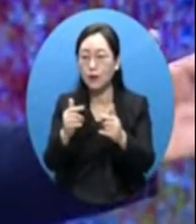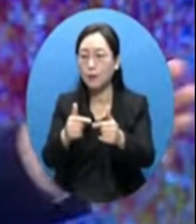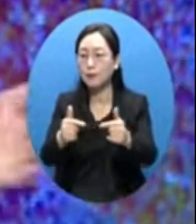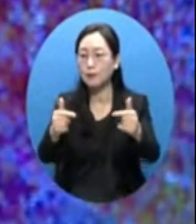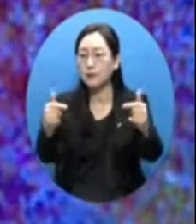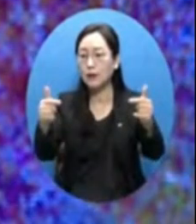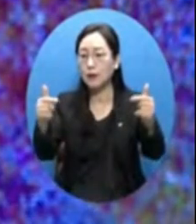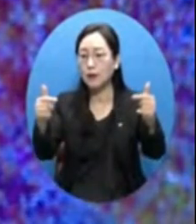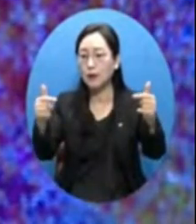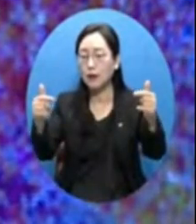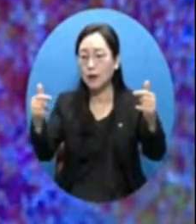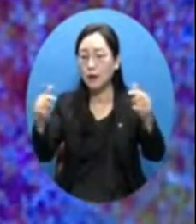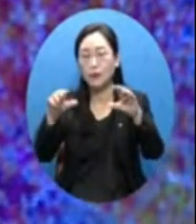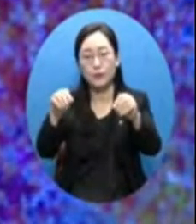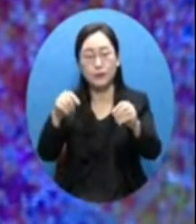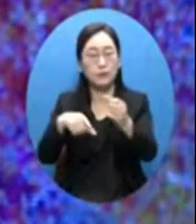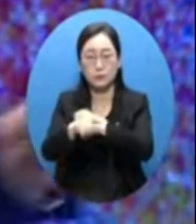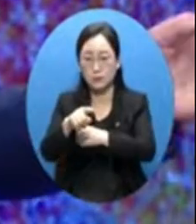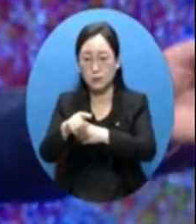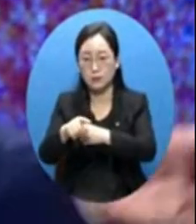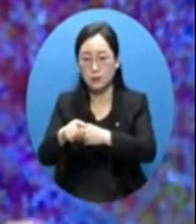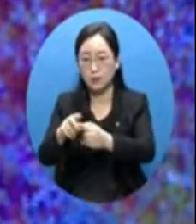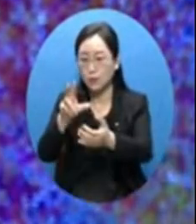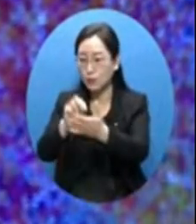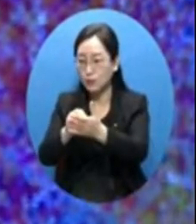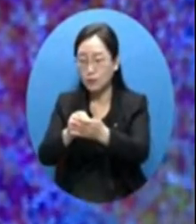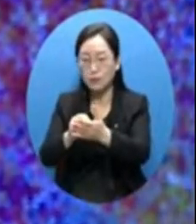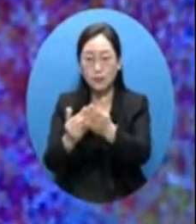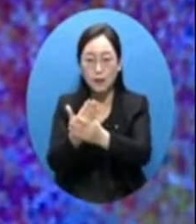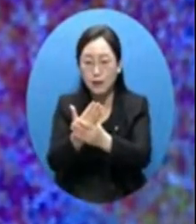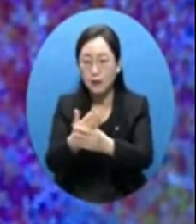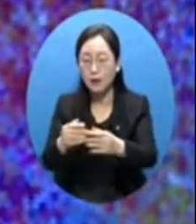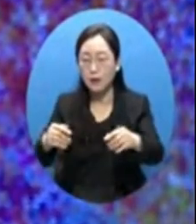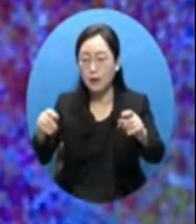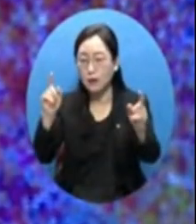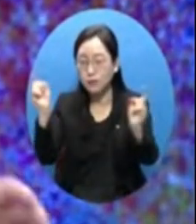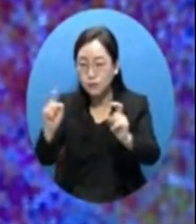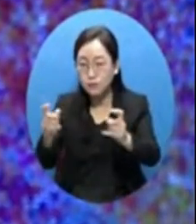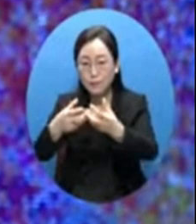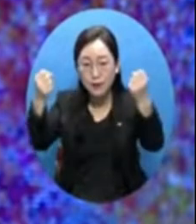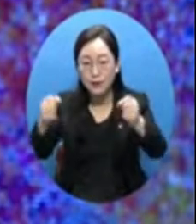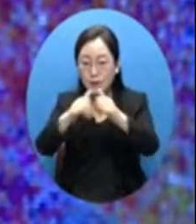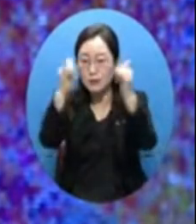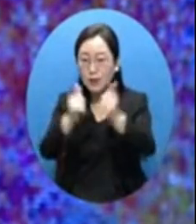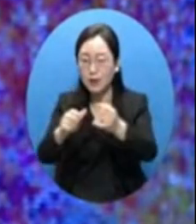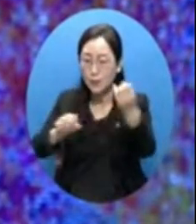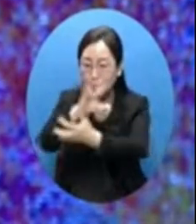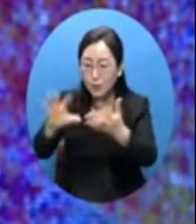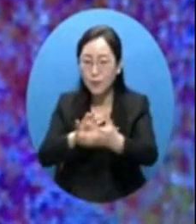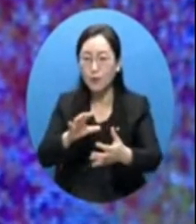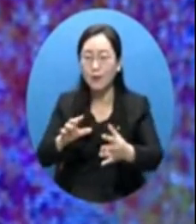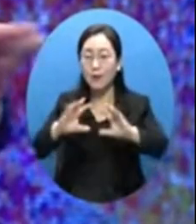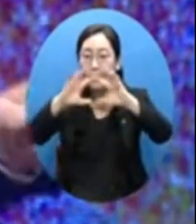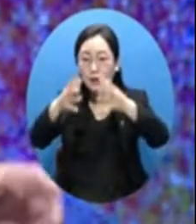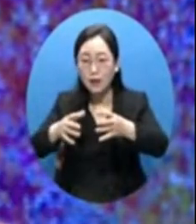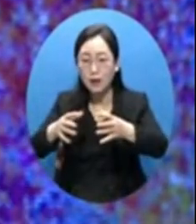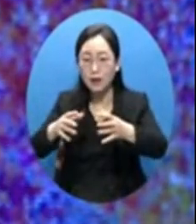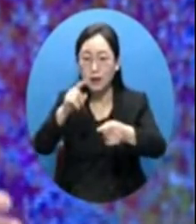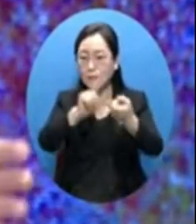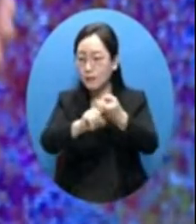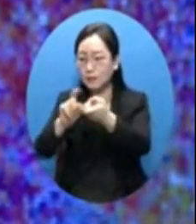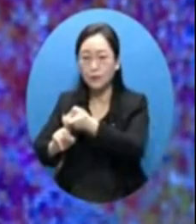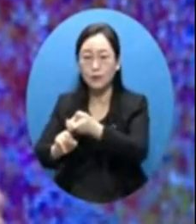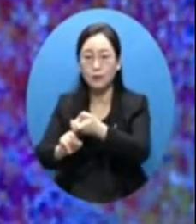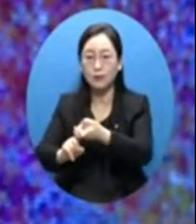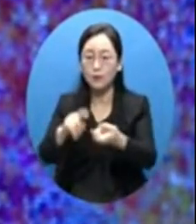함께 많은 문제가 생겨났습니다. 그와 함께 분열과 다툼이 생겨났습니다. 그와 함께 사회 혼란이 다가왔습니다. 그와 함께 이 나라가 편가르기를 해서